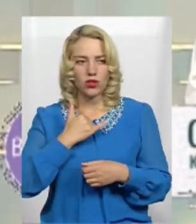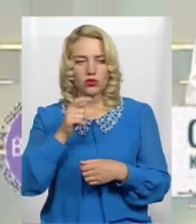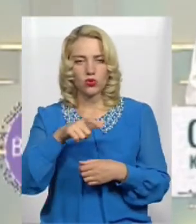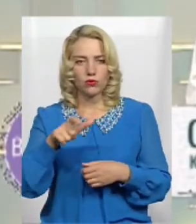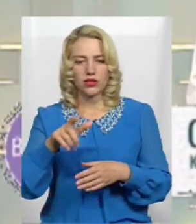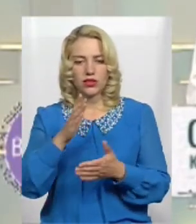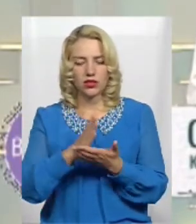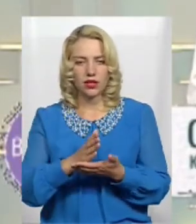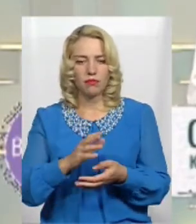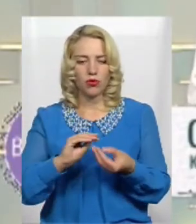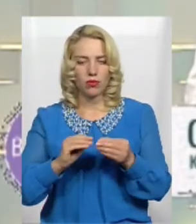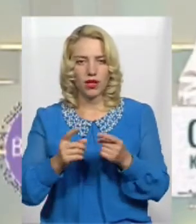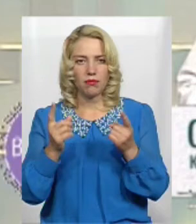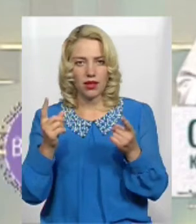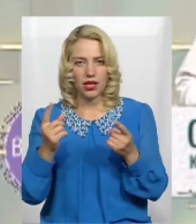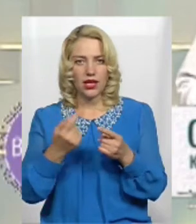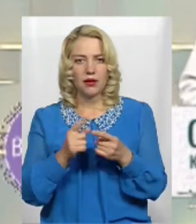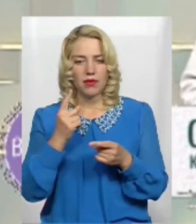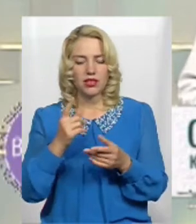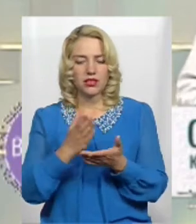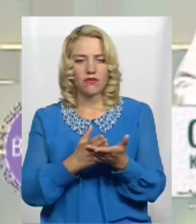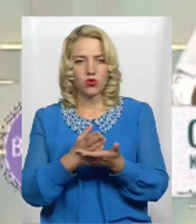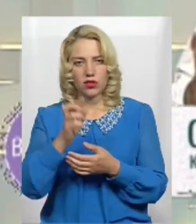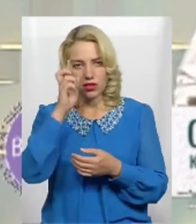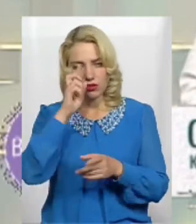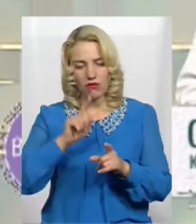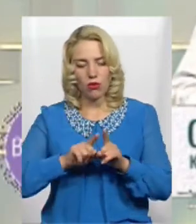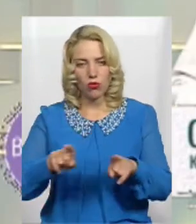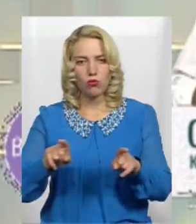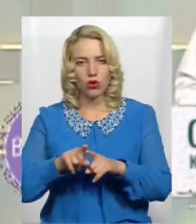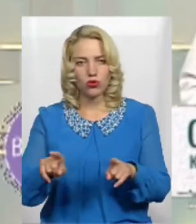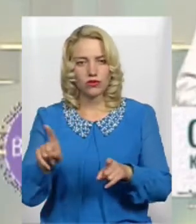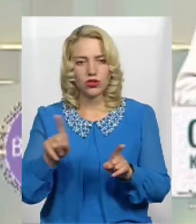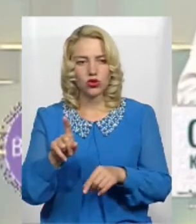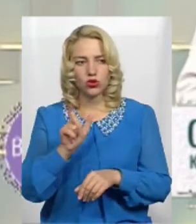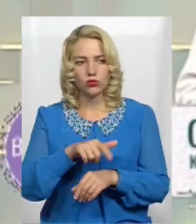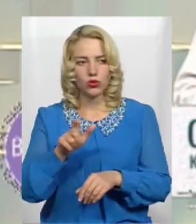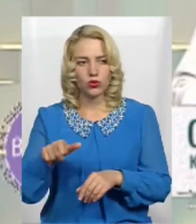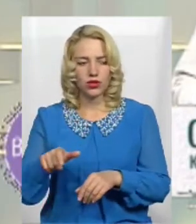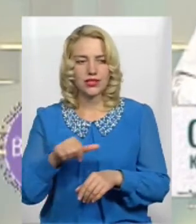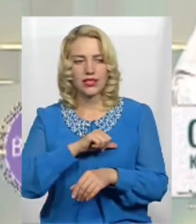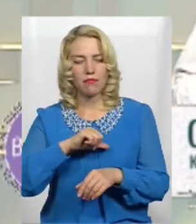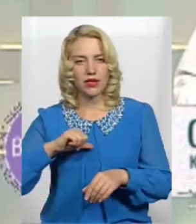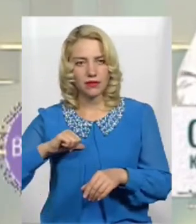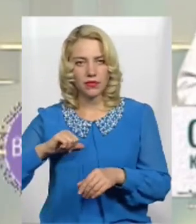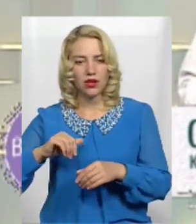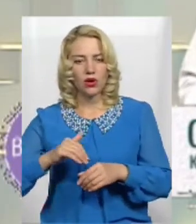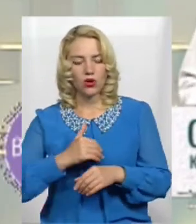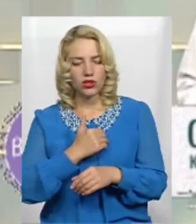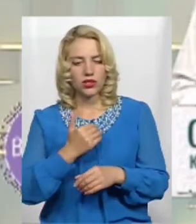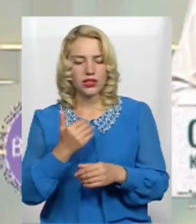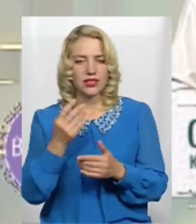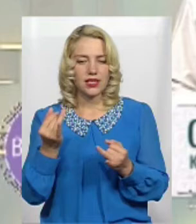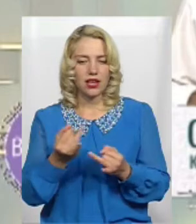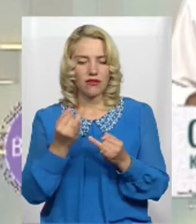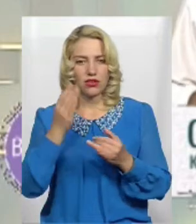велика проблема. Я думаю, що найперше це і функція держави популяризувати, щоб люди самі хотіли